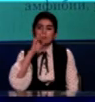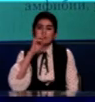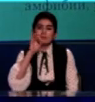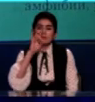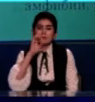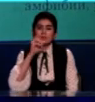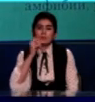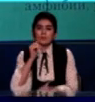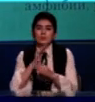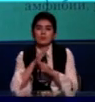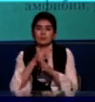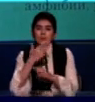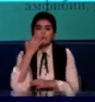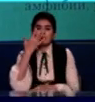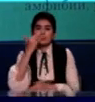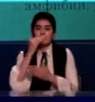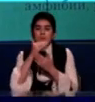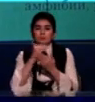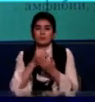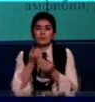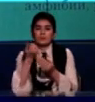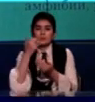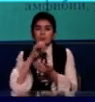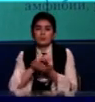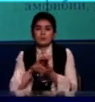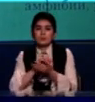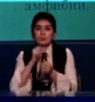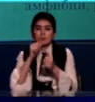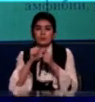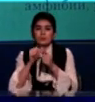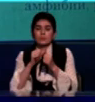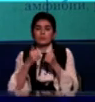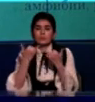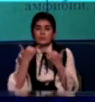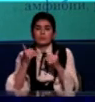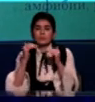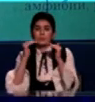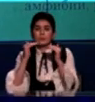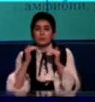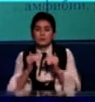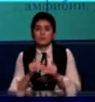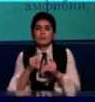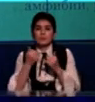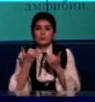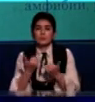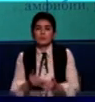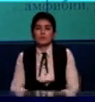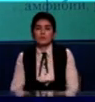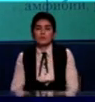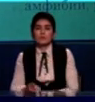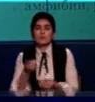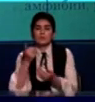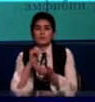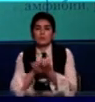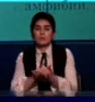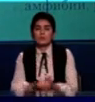системы делится на 5 этапов. Мы ознакомимся с каждым сегодня этапом. Сейчас ознакомимся